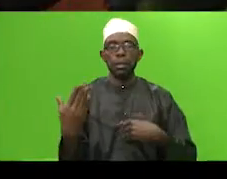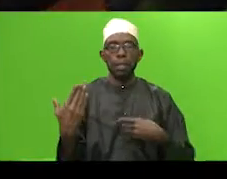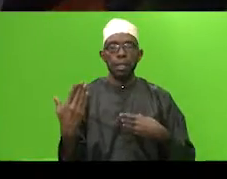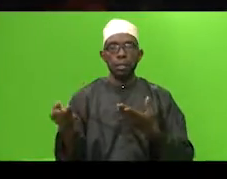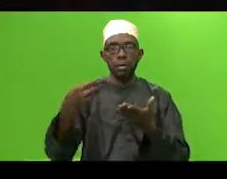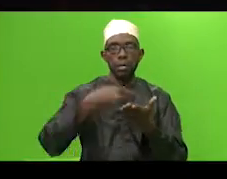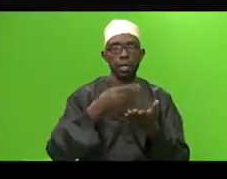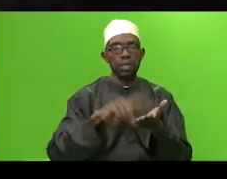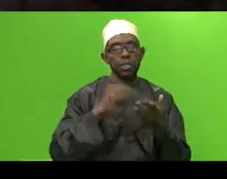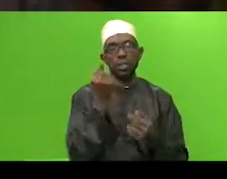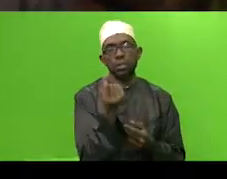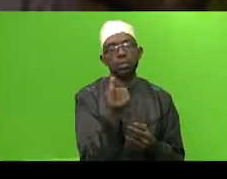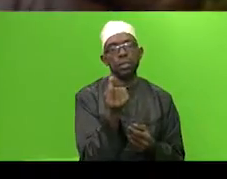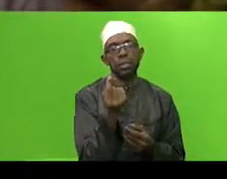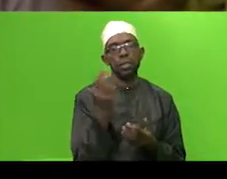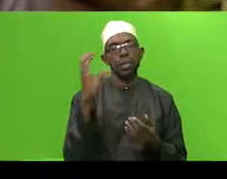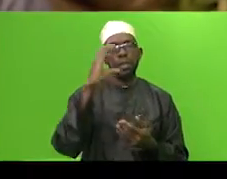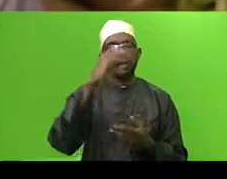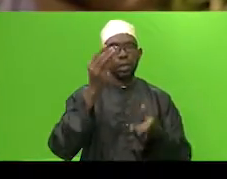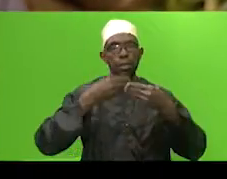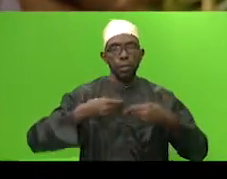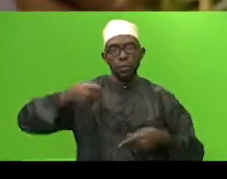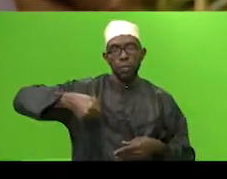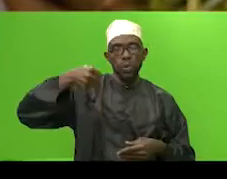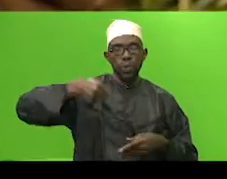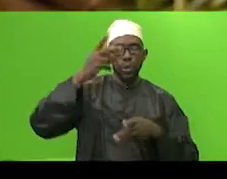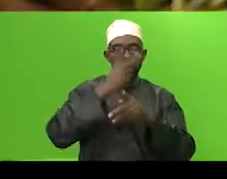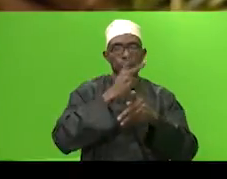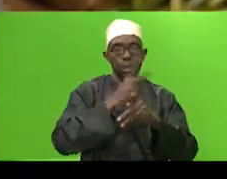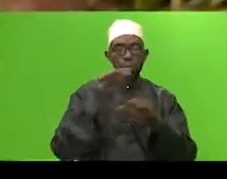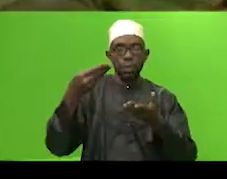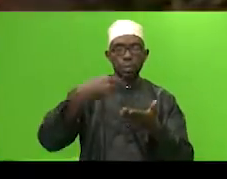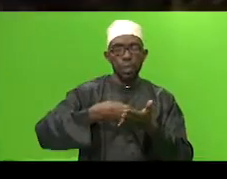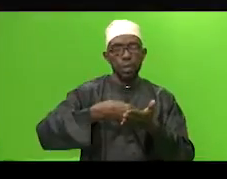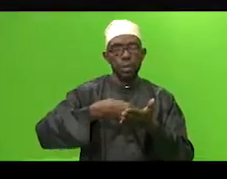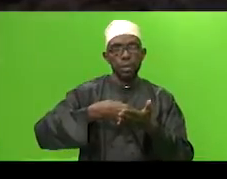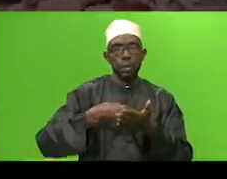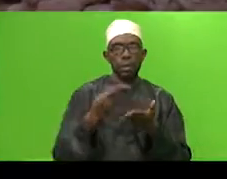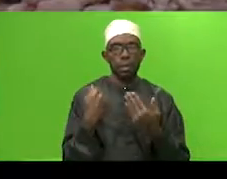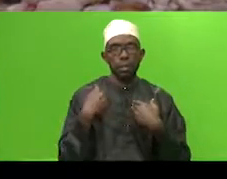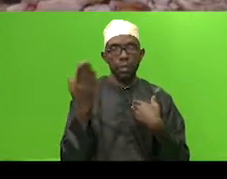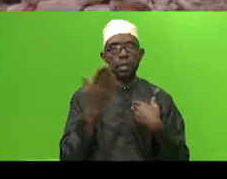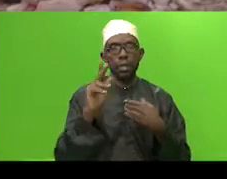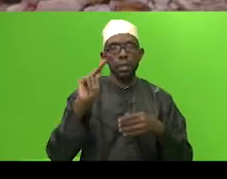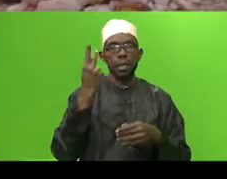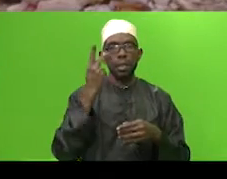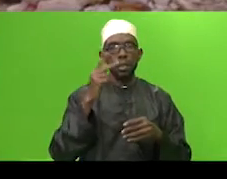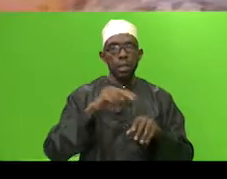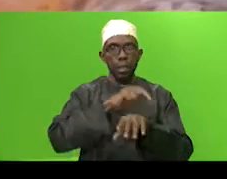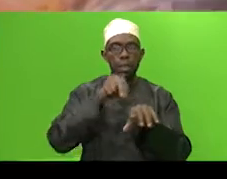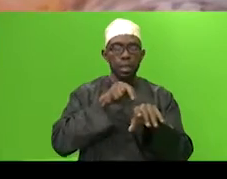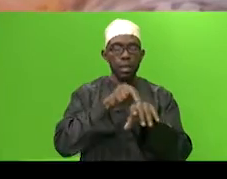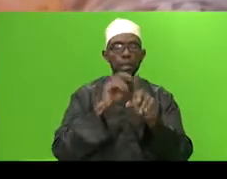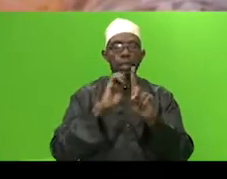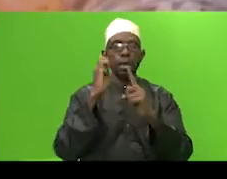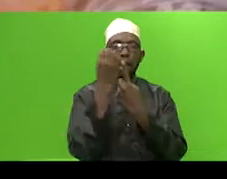hii pia ni cheap. Customer anakuja na mfuko yake, tunamwekea ama ananunua. Sina hizi hapa. Kenya's National